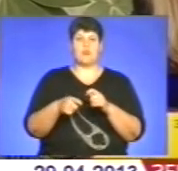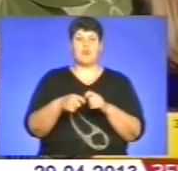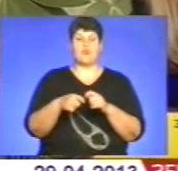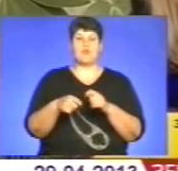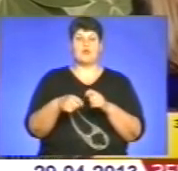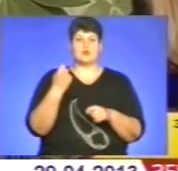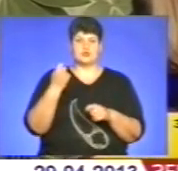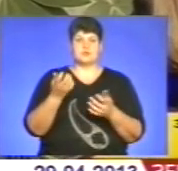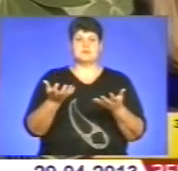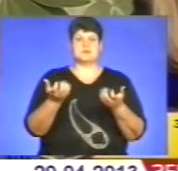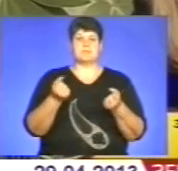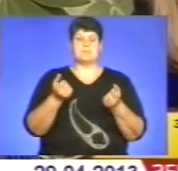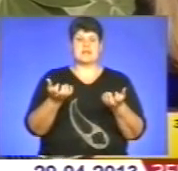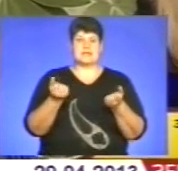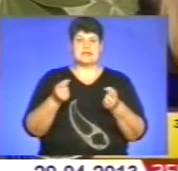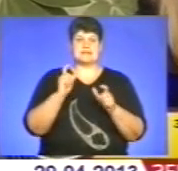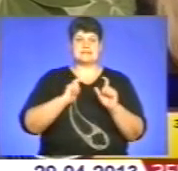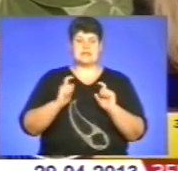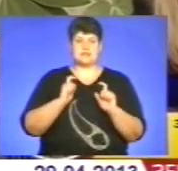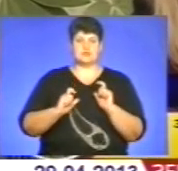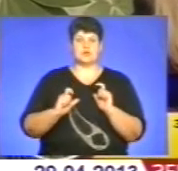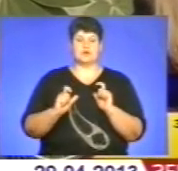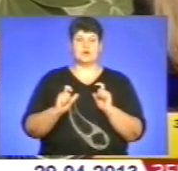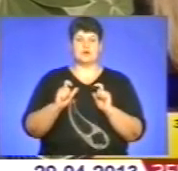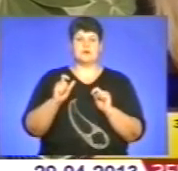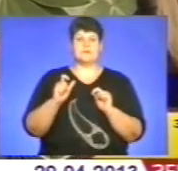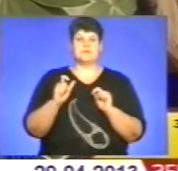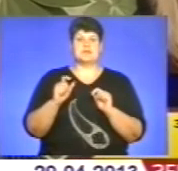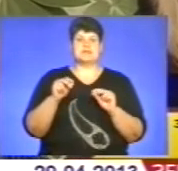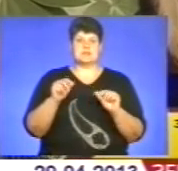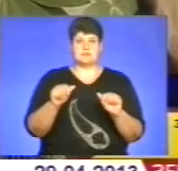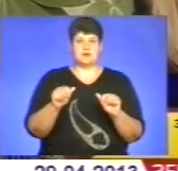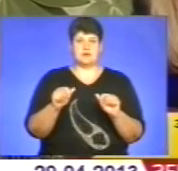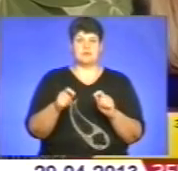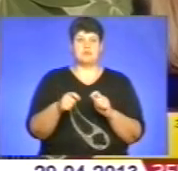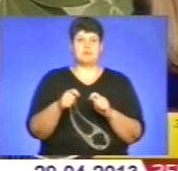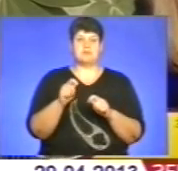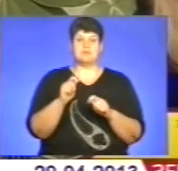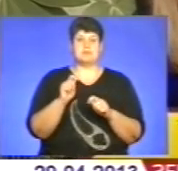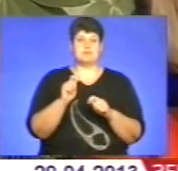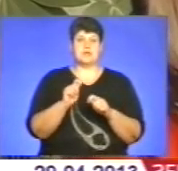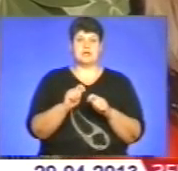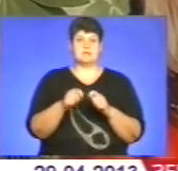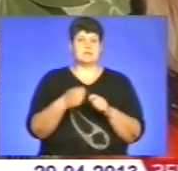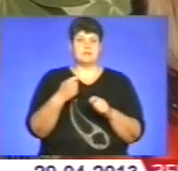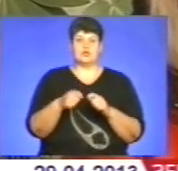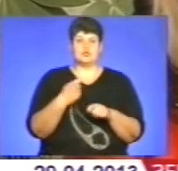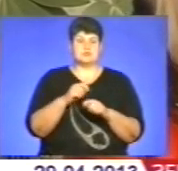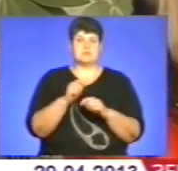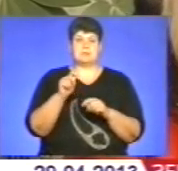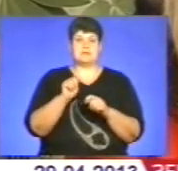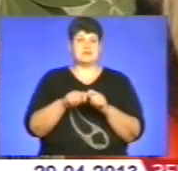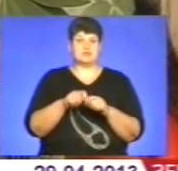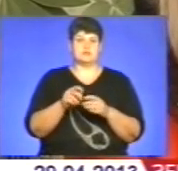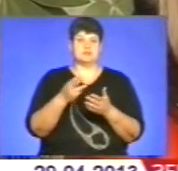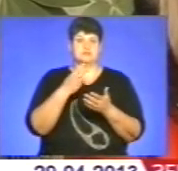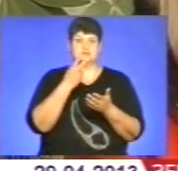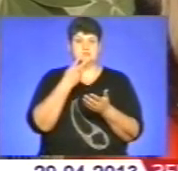прийняття сесії Тернопільської міської ради вимог земельного кодексу перевіркою не було встановлено. З огляду на те,